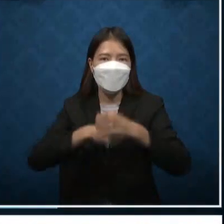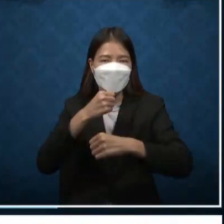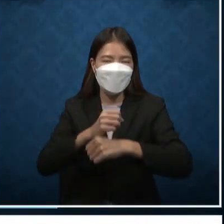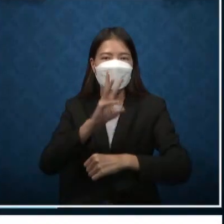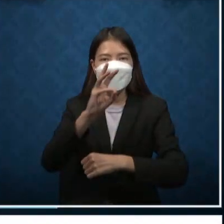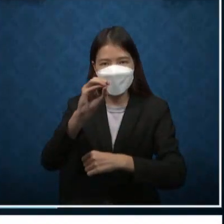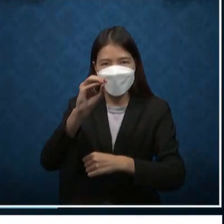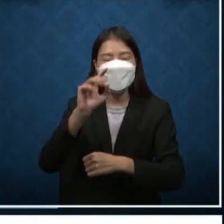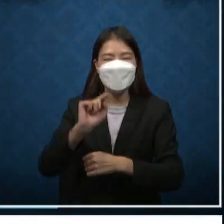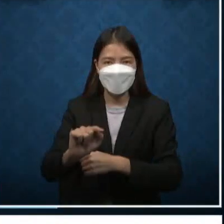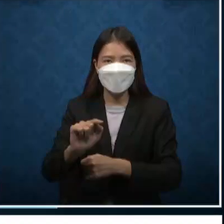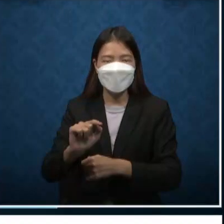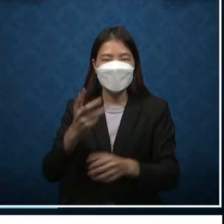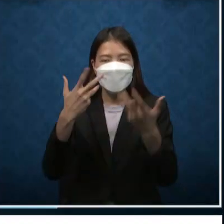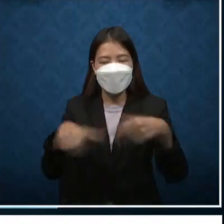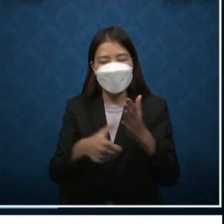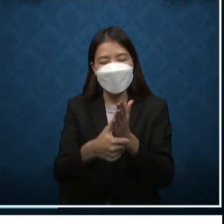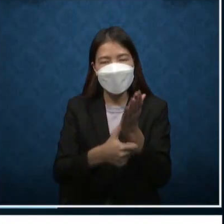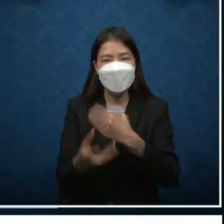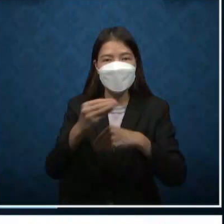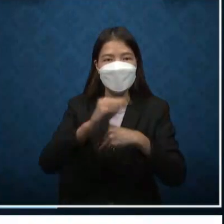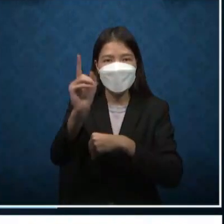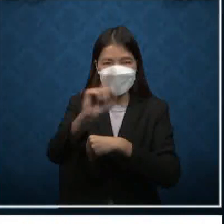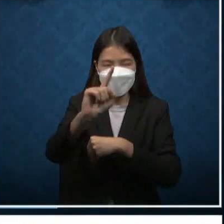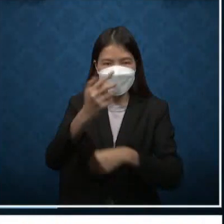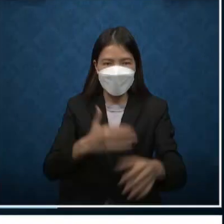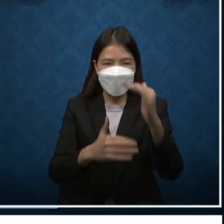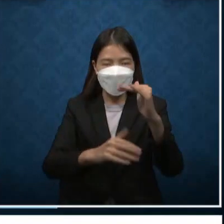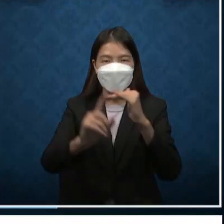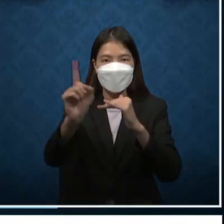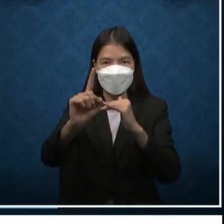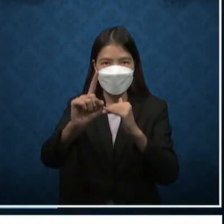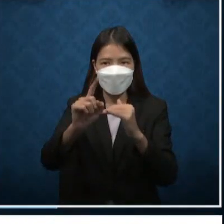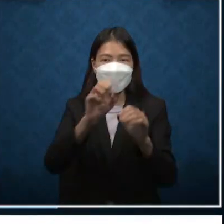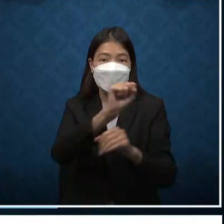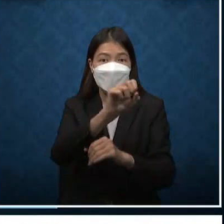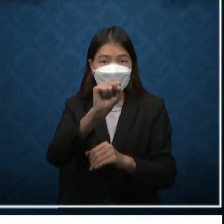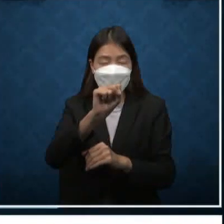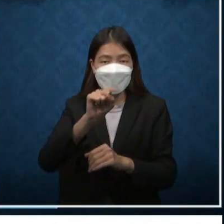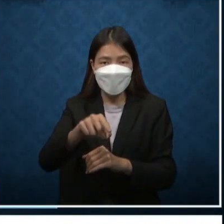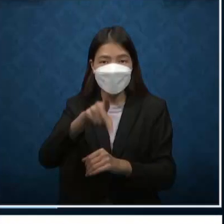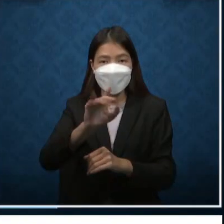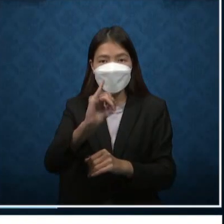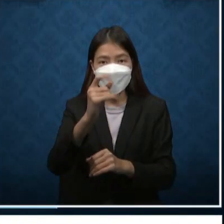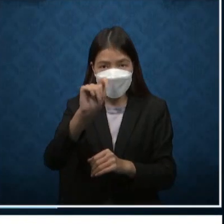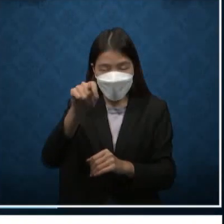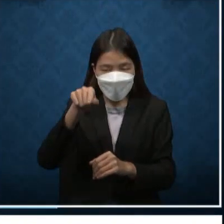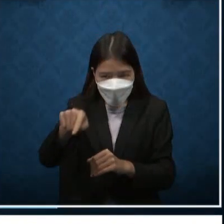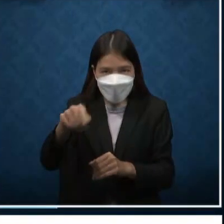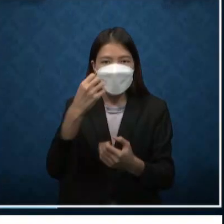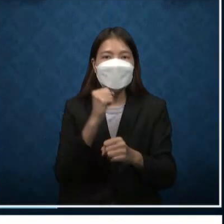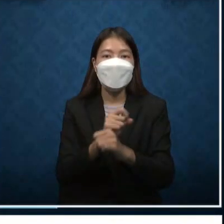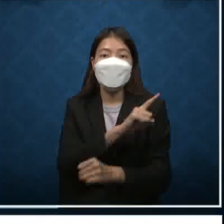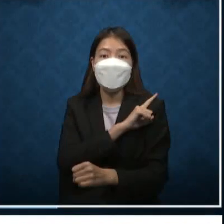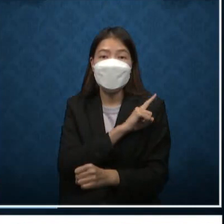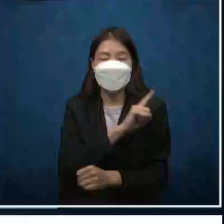อ่ ตอ παอเป็น นท